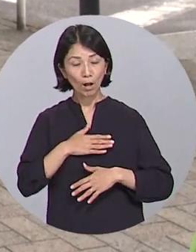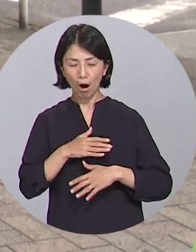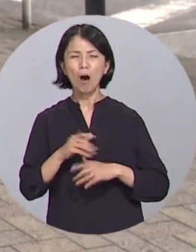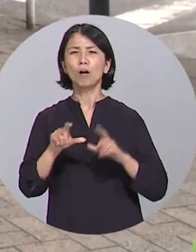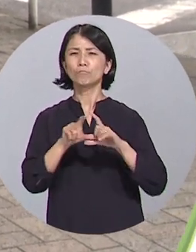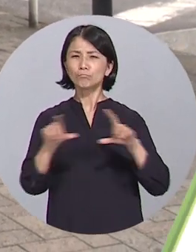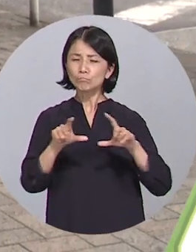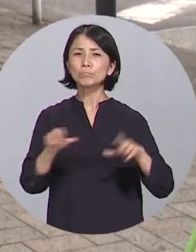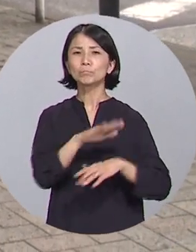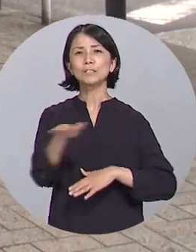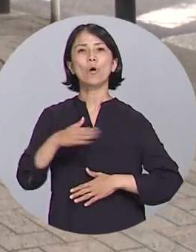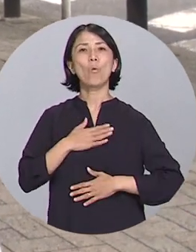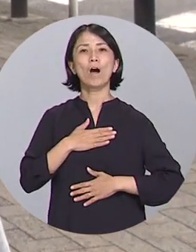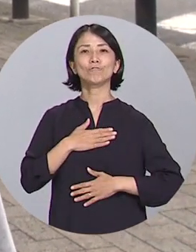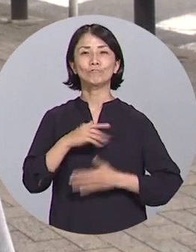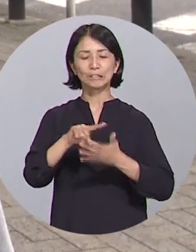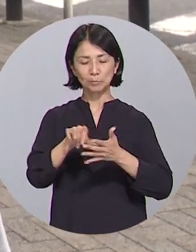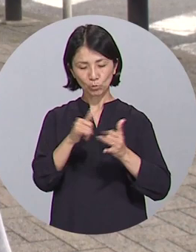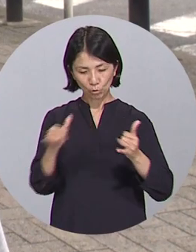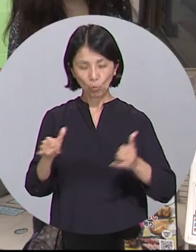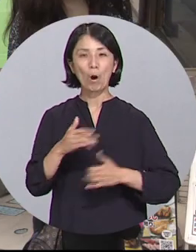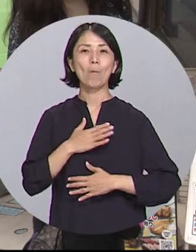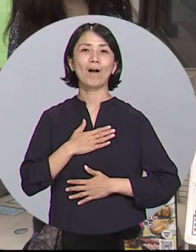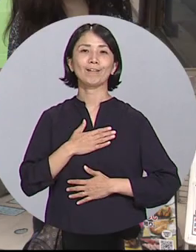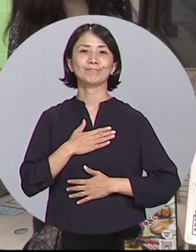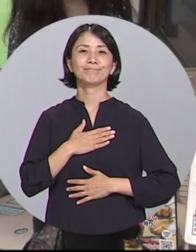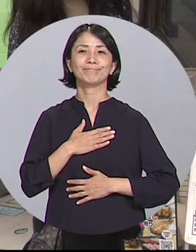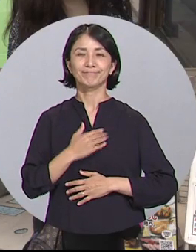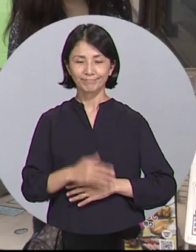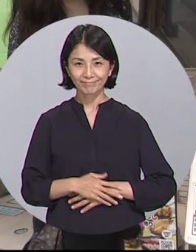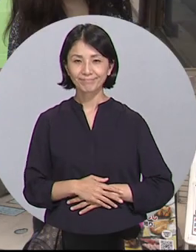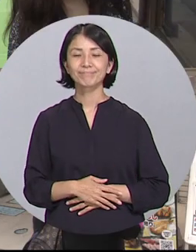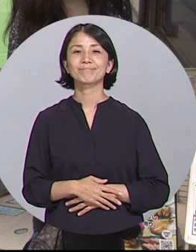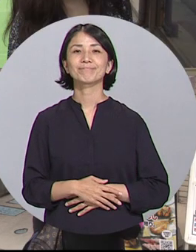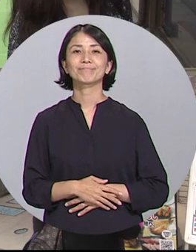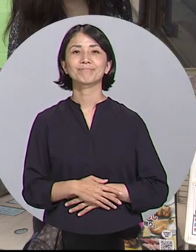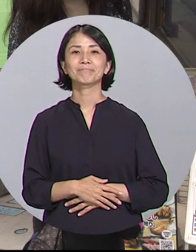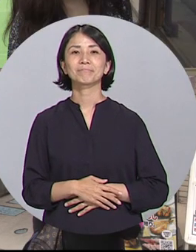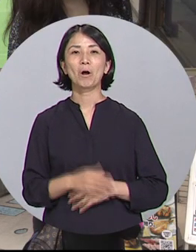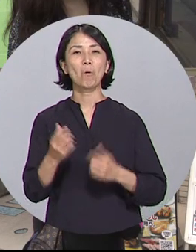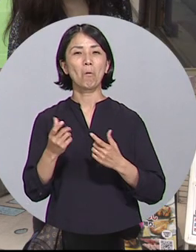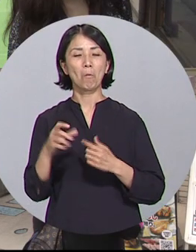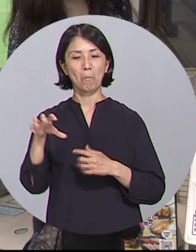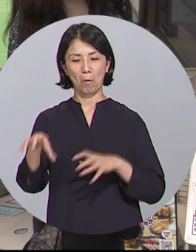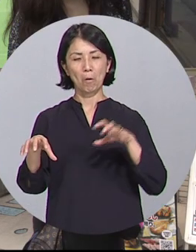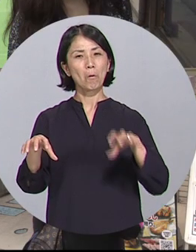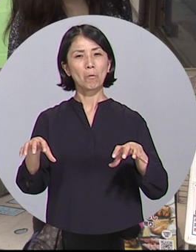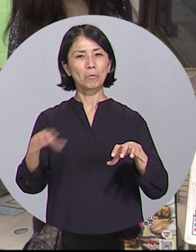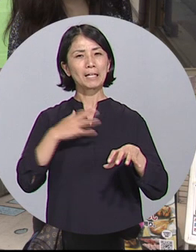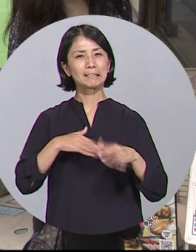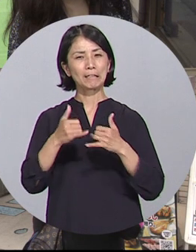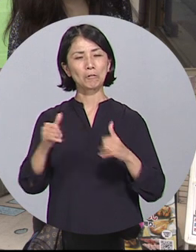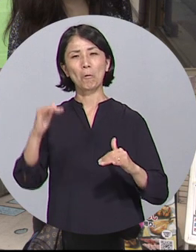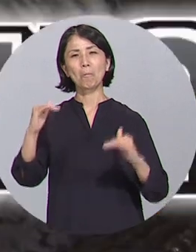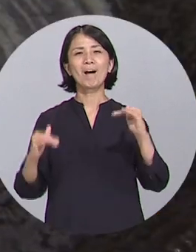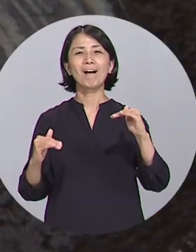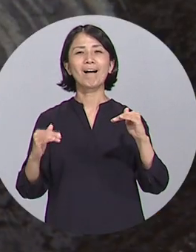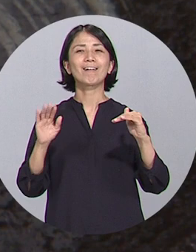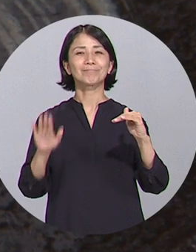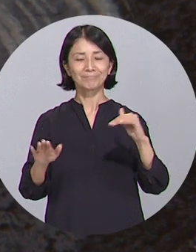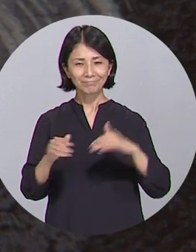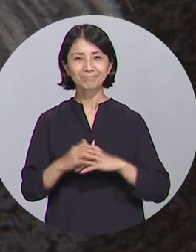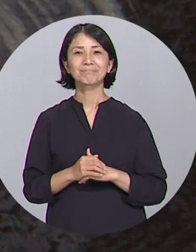対みんな知ってると思います、地元の人は、はい、 塩あんびんもエリアによって全く異なる結果